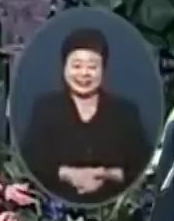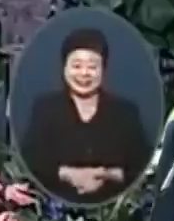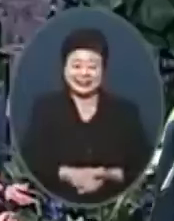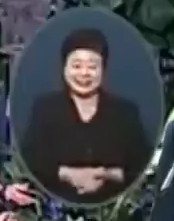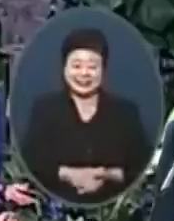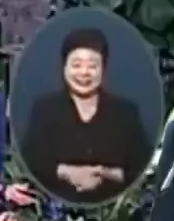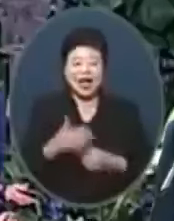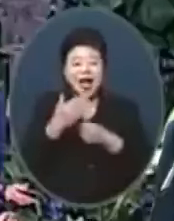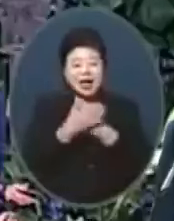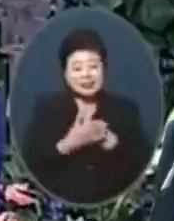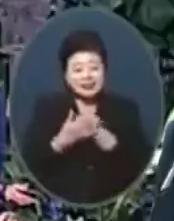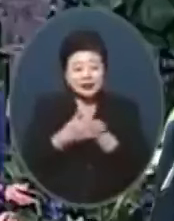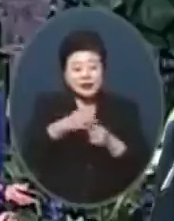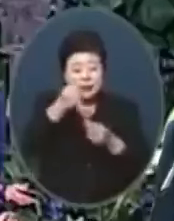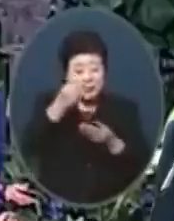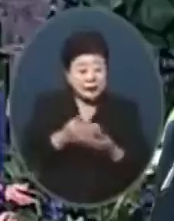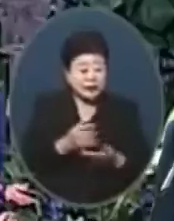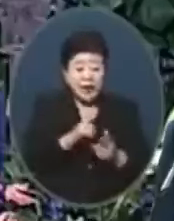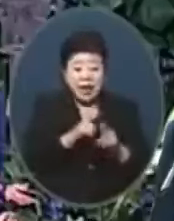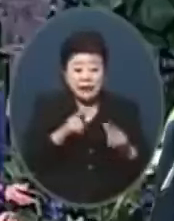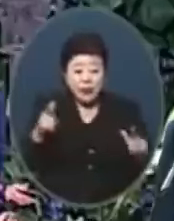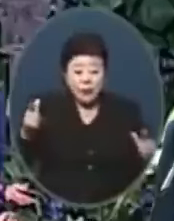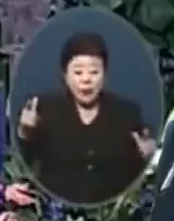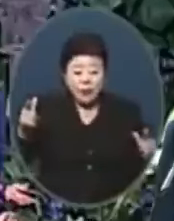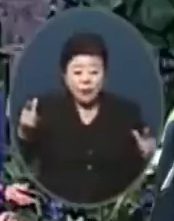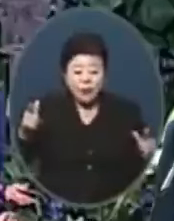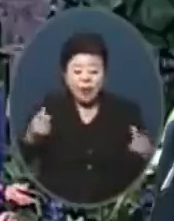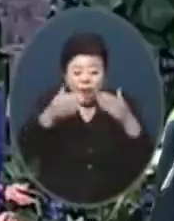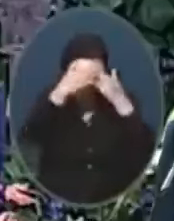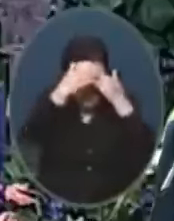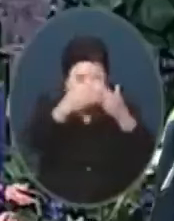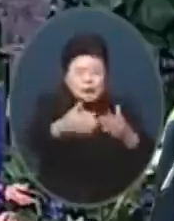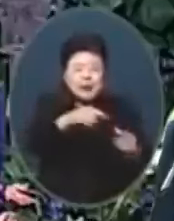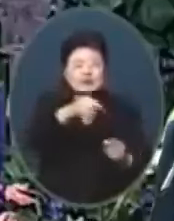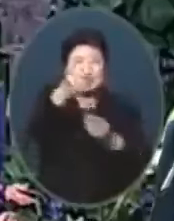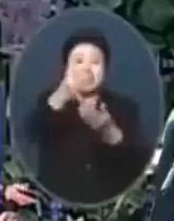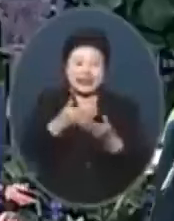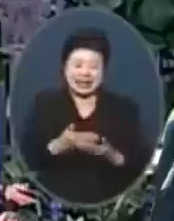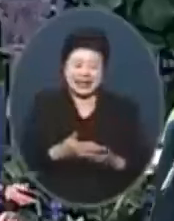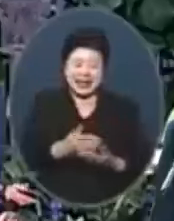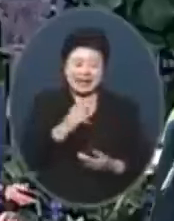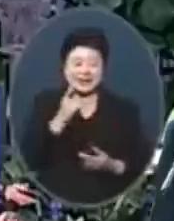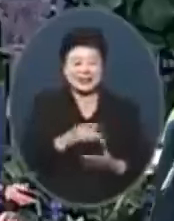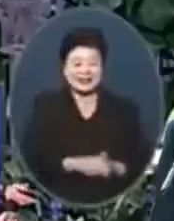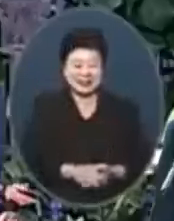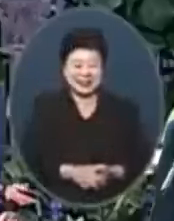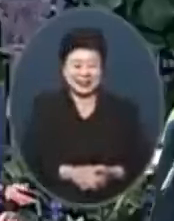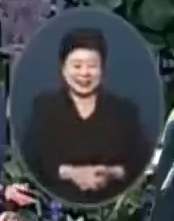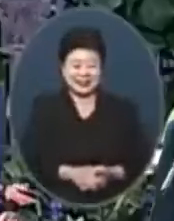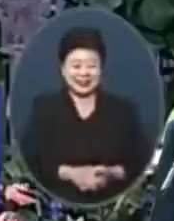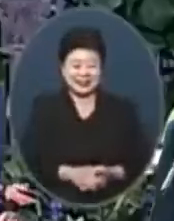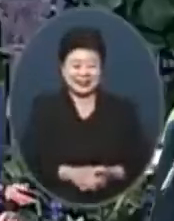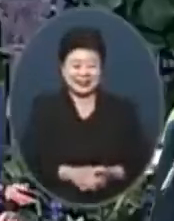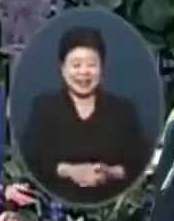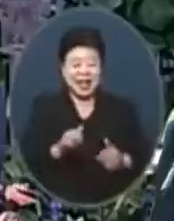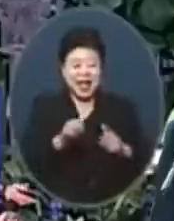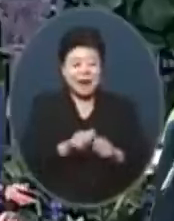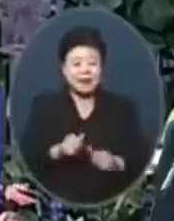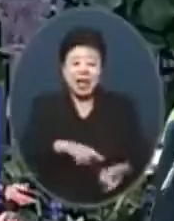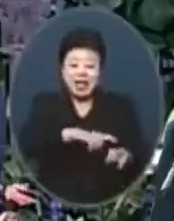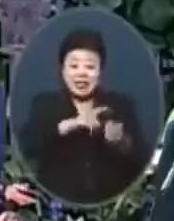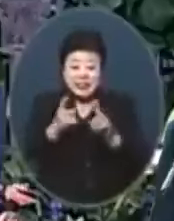너희는 은혜로 구원을 받은 것이라. 공짜로 구원받았다고 말한 것입니다. 또 함께